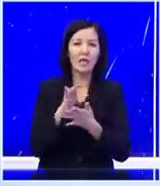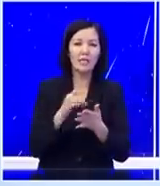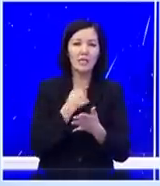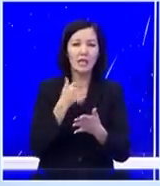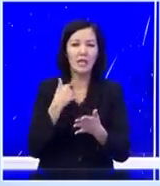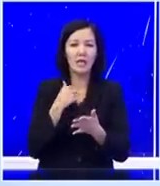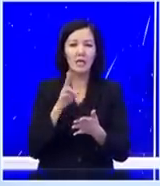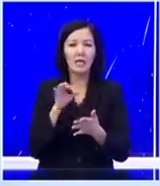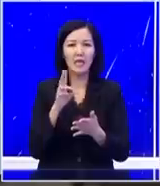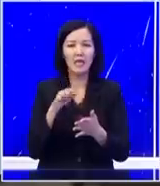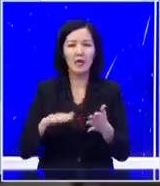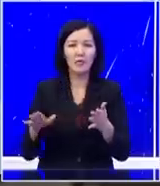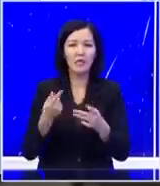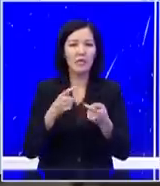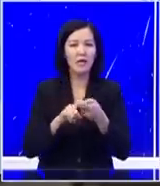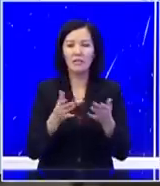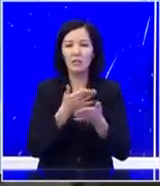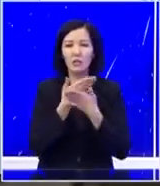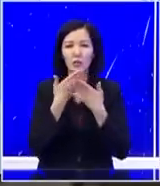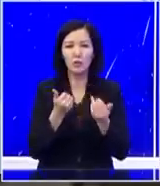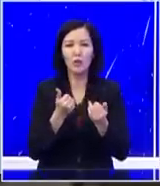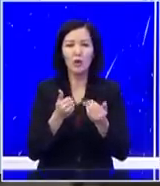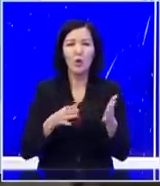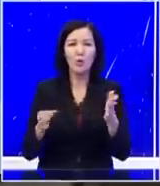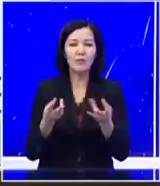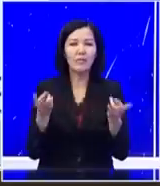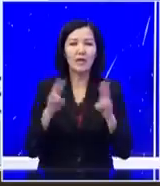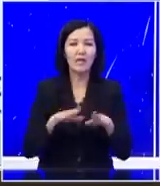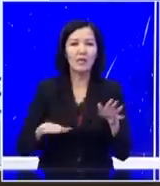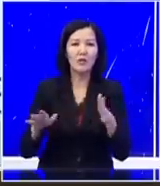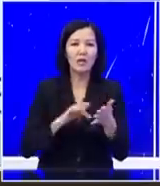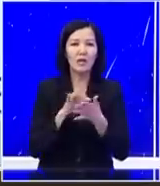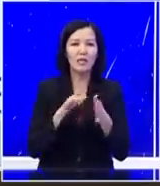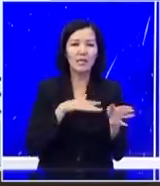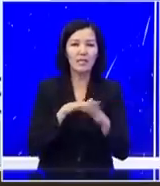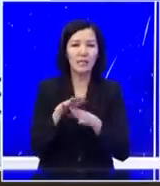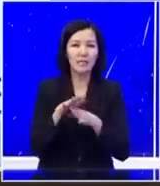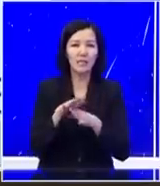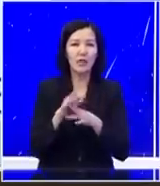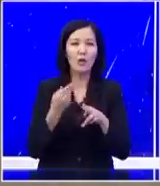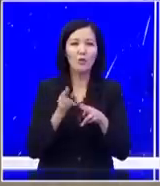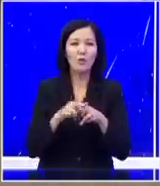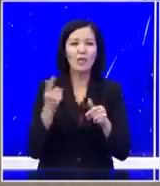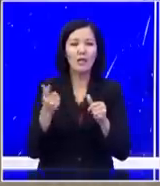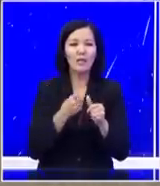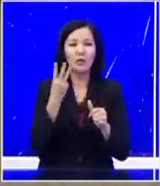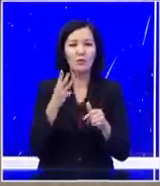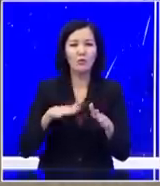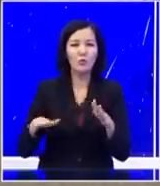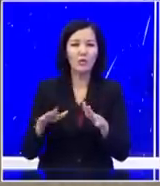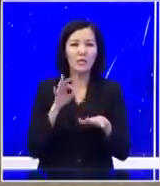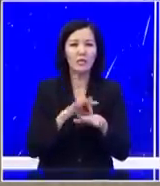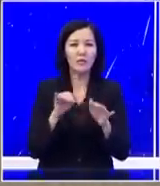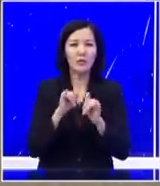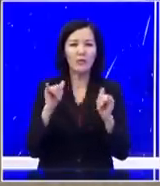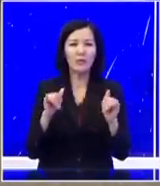Талғар мен Кеген аудандарына қатысы жоқ. Тек облыстың қалған аудан қалаларында ғана іске асады. Өйткені аталған үш өңірде